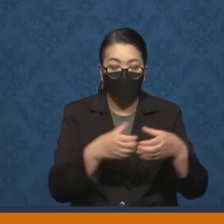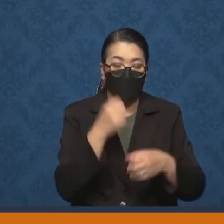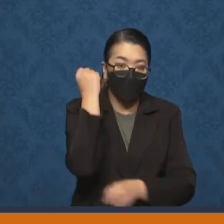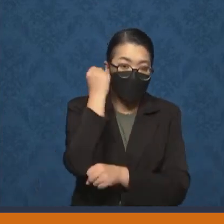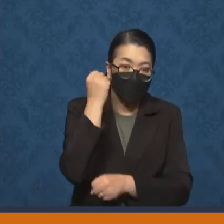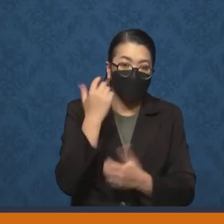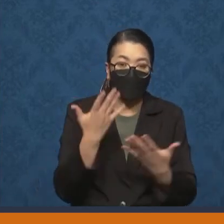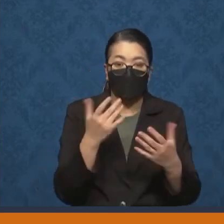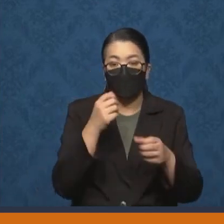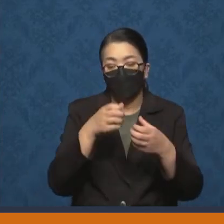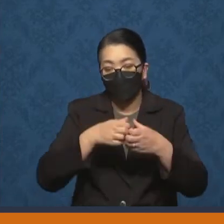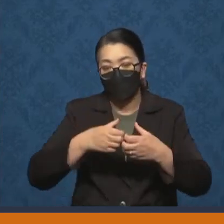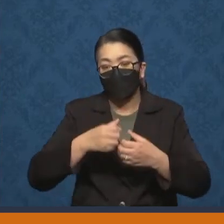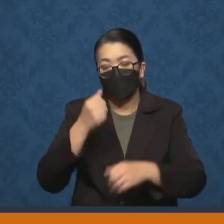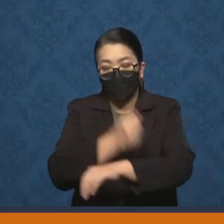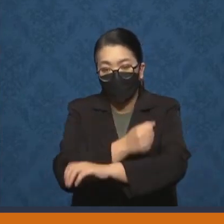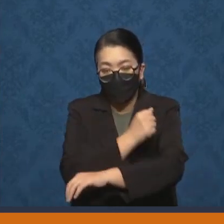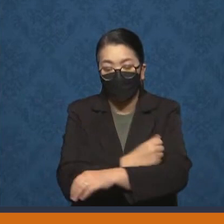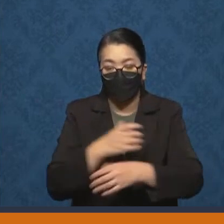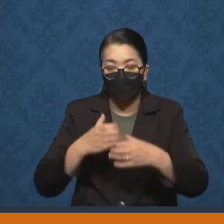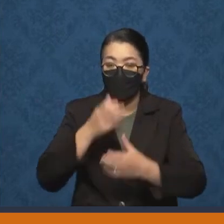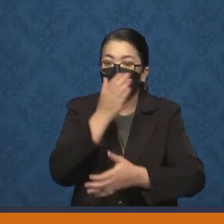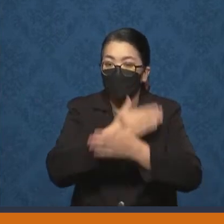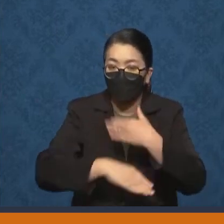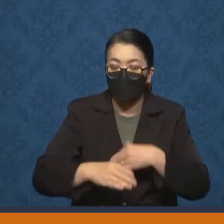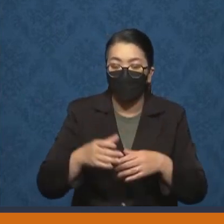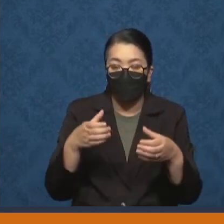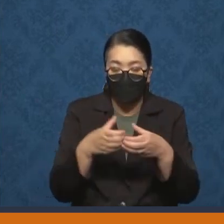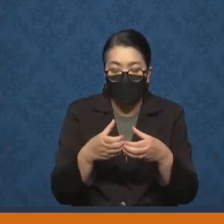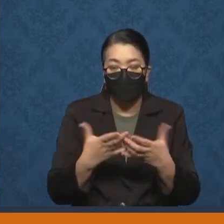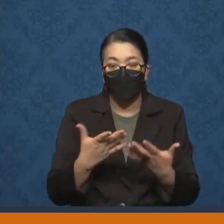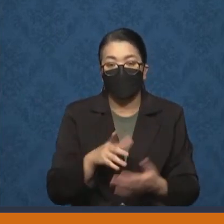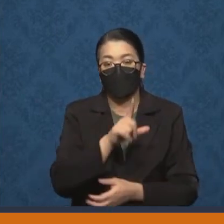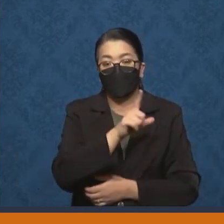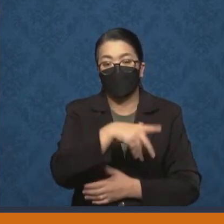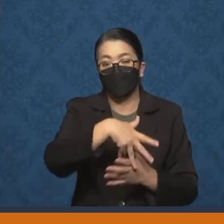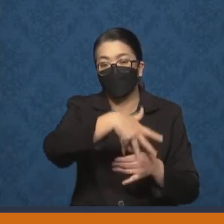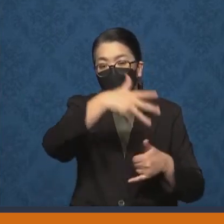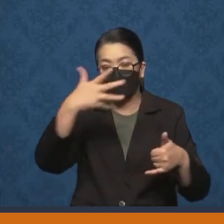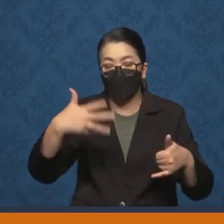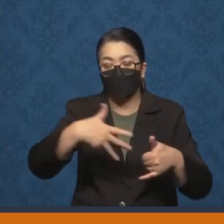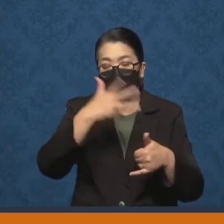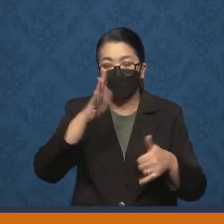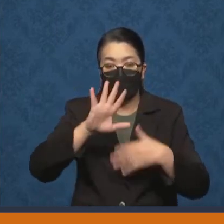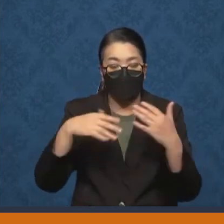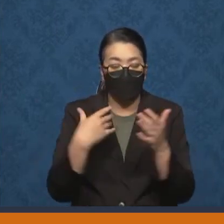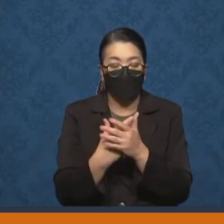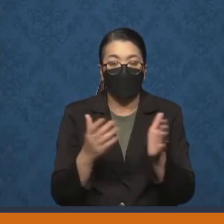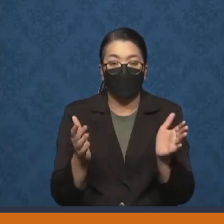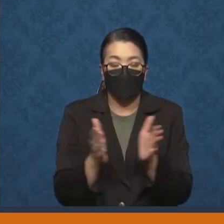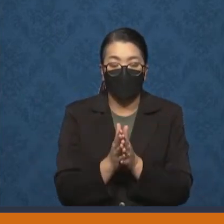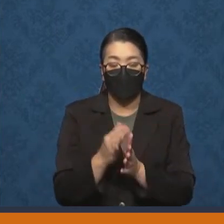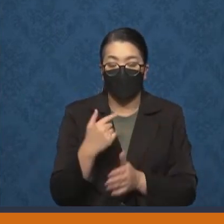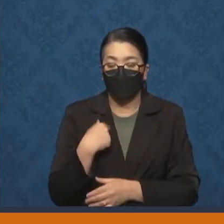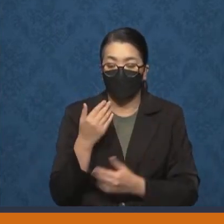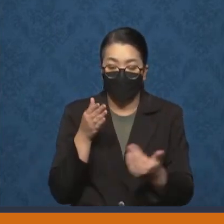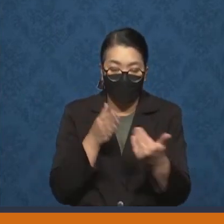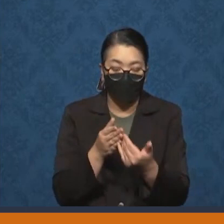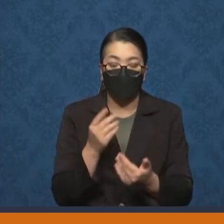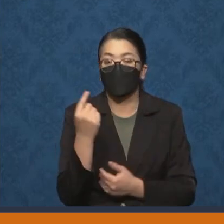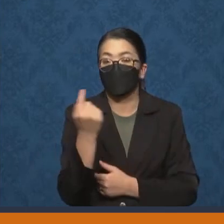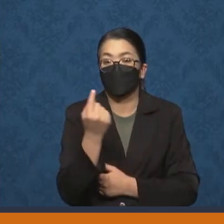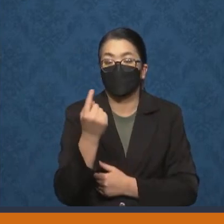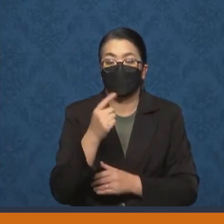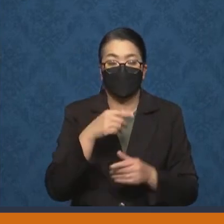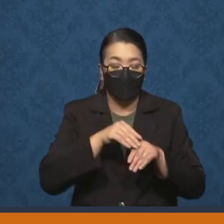งานกลุ่มชาติพันธุ์กลุ่มผู้พิการและผู้มีความหลากหลายที่กระจายตัวอยู่ทั้งประเทศไม่ได้รวมตัวอยู่ที่เขตเลือกตั้งใดเขต